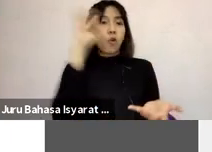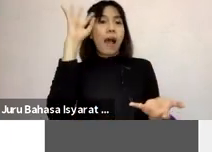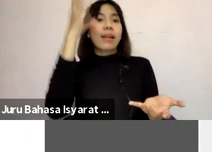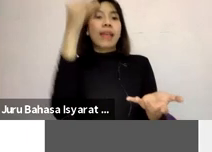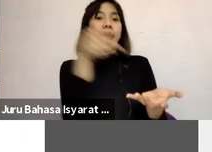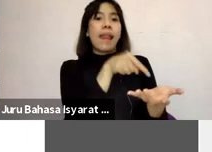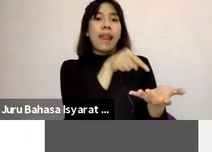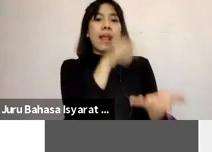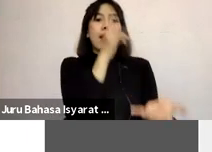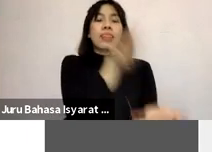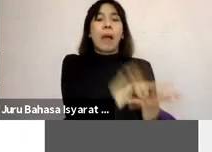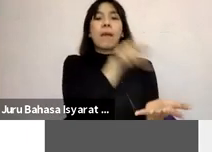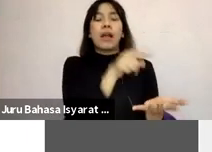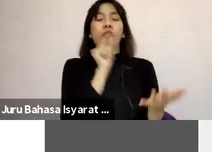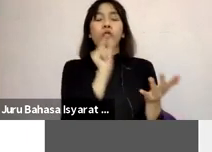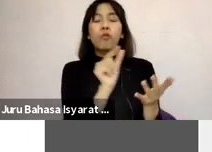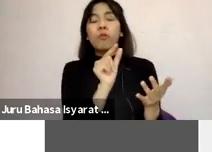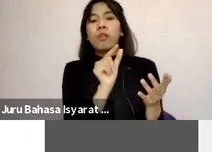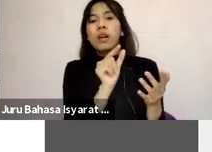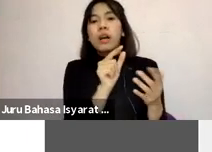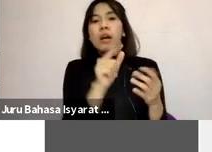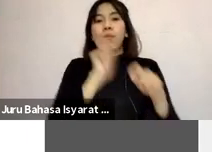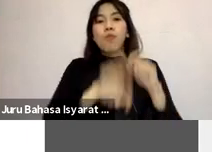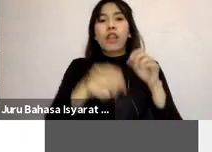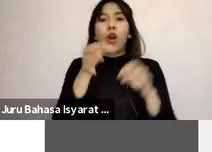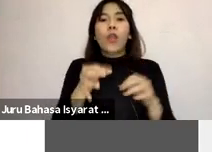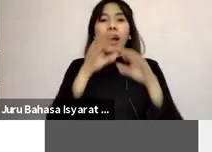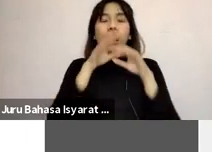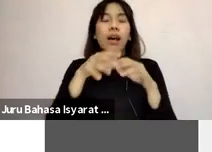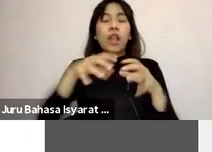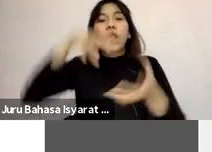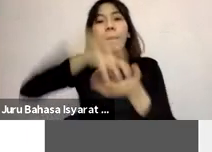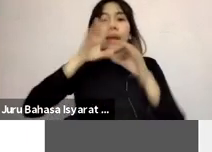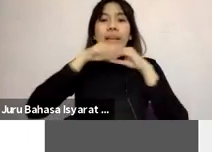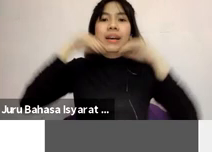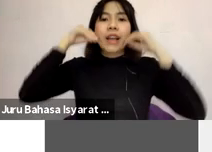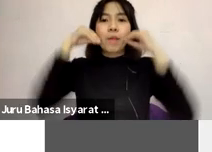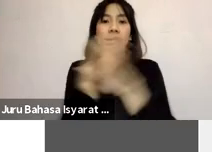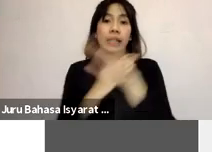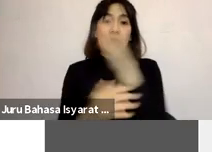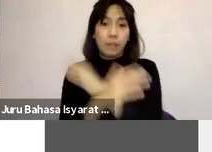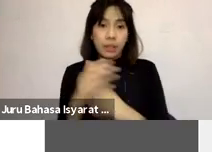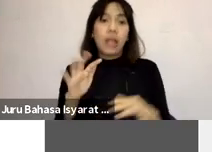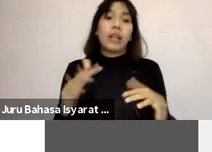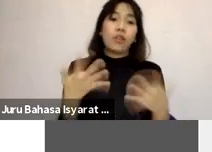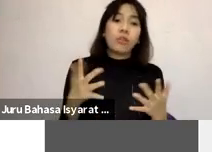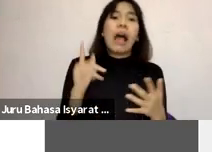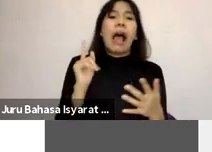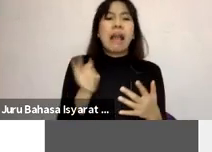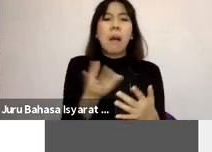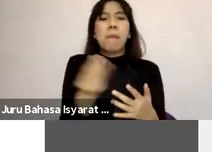2024 panu parut negatif Kwee balut tantangan berikutnya adalah kami memandang